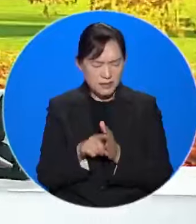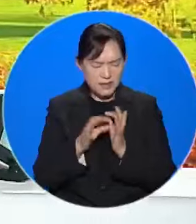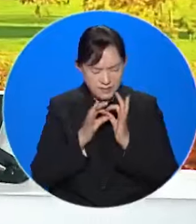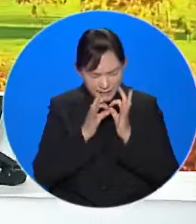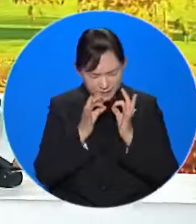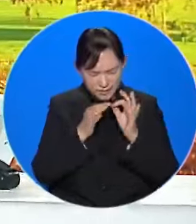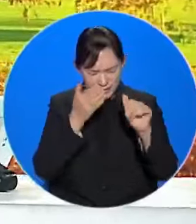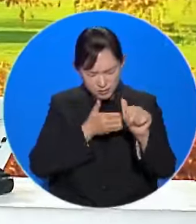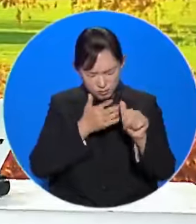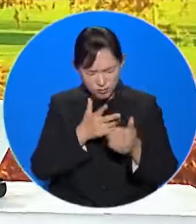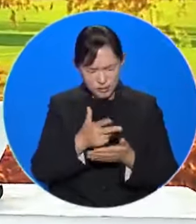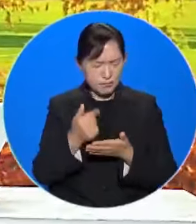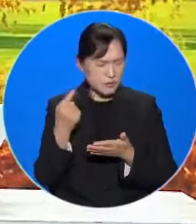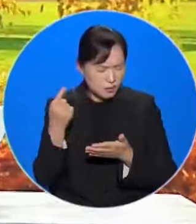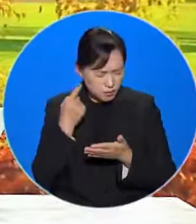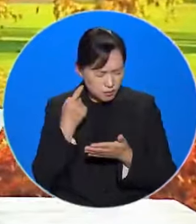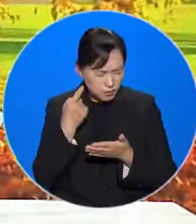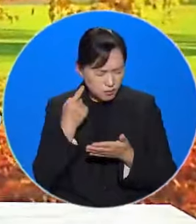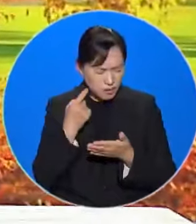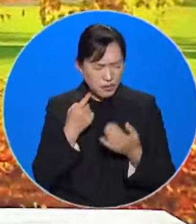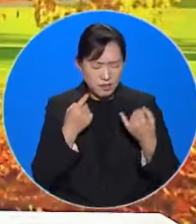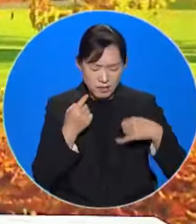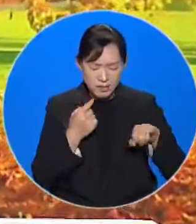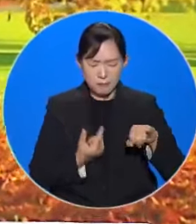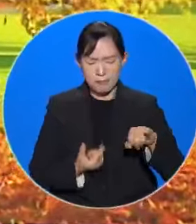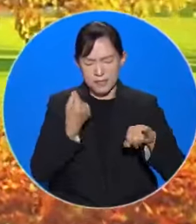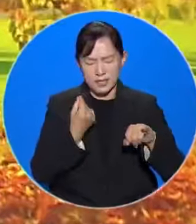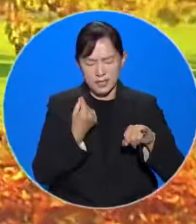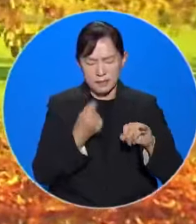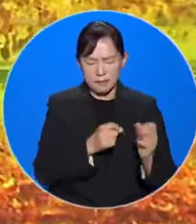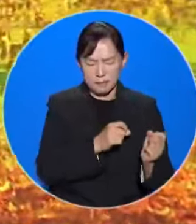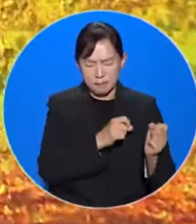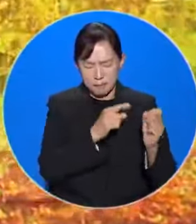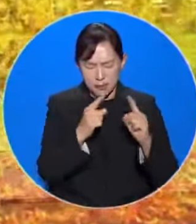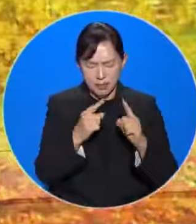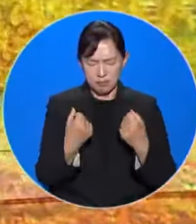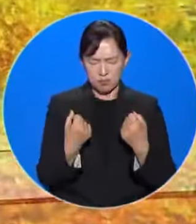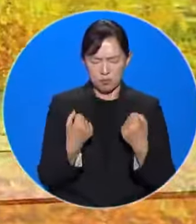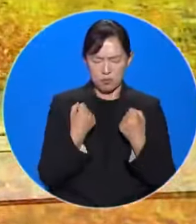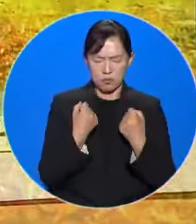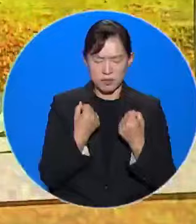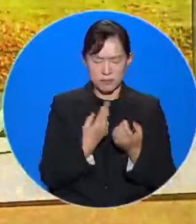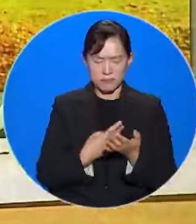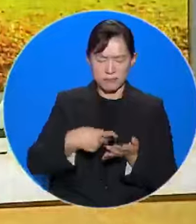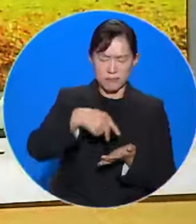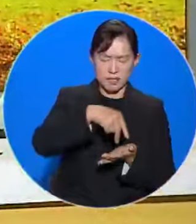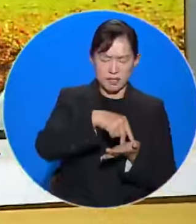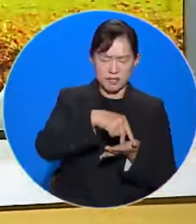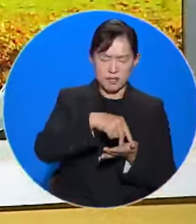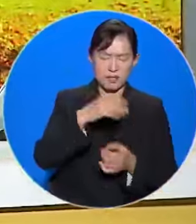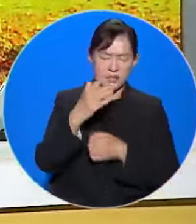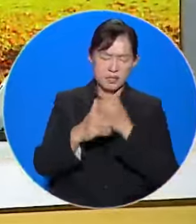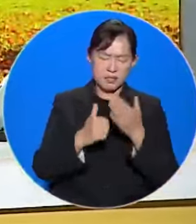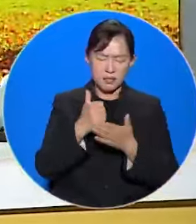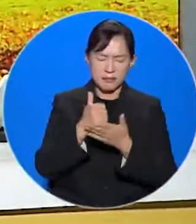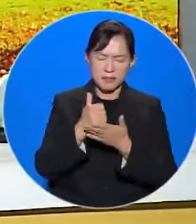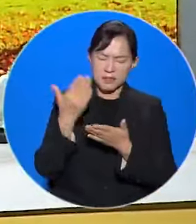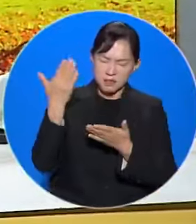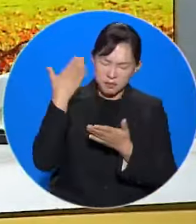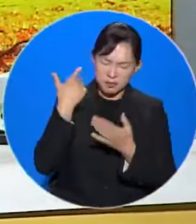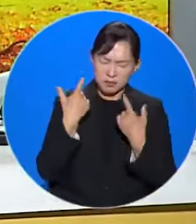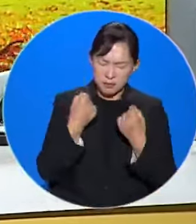간절한 간구를 주여 들어주셔서 우리 딸이 속히 자리를 털고 건강하게 일어나서 하나님